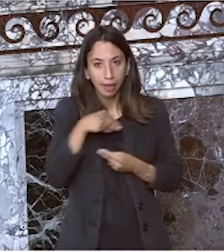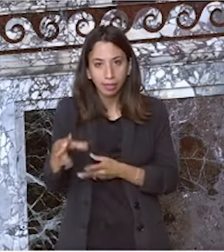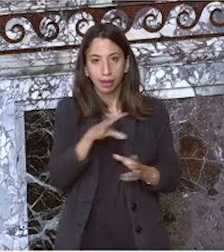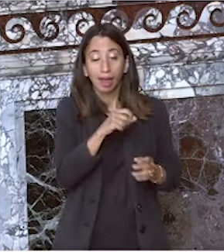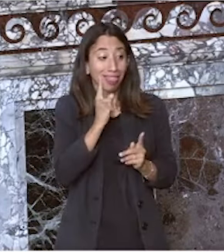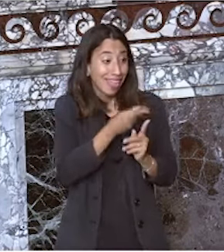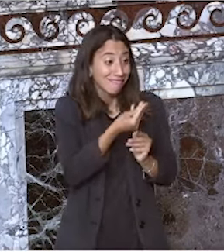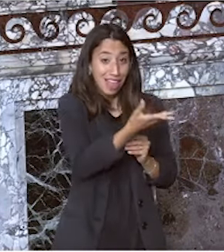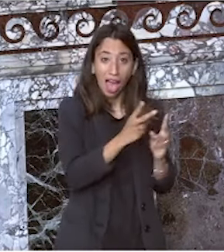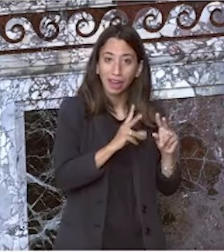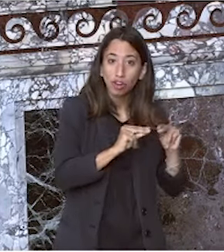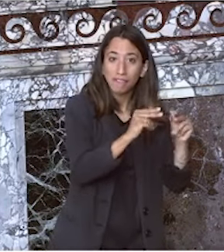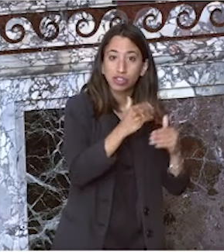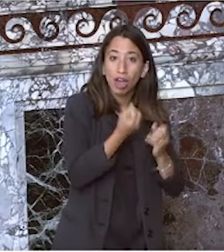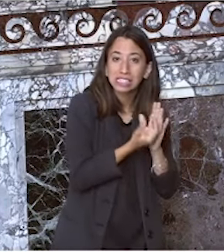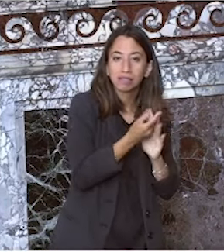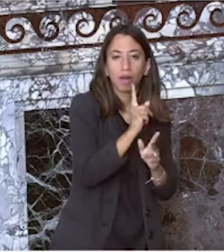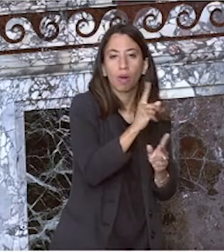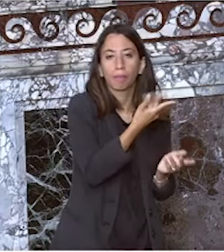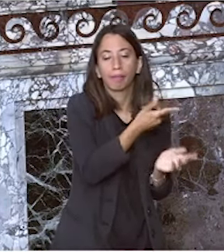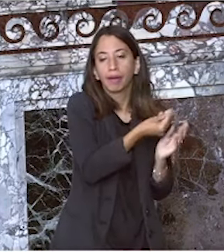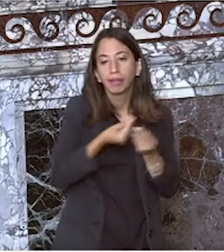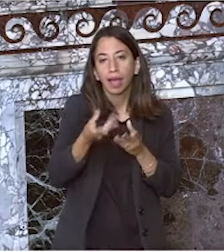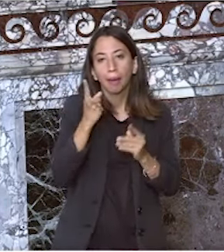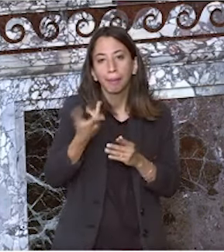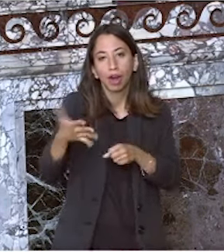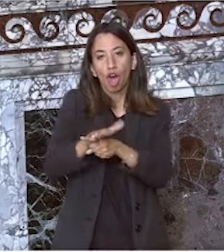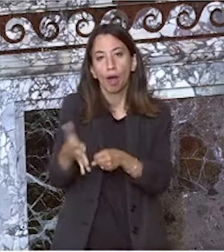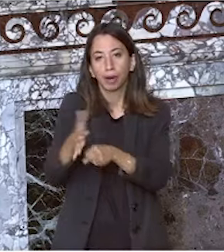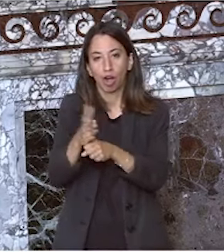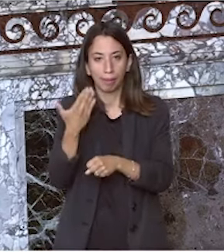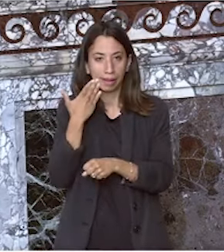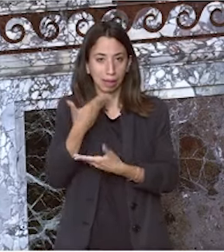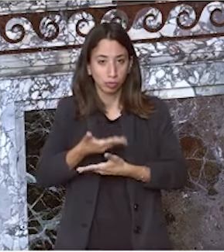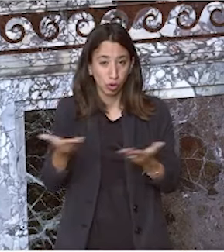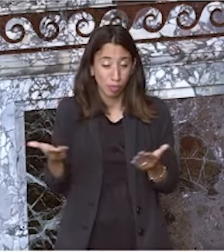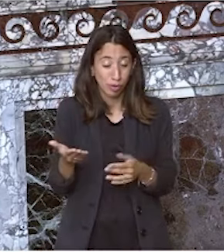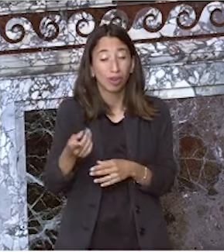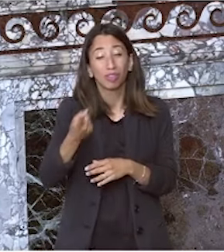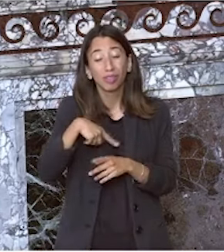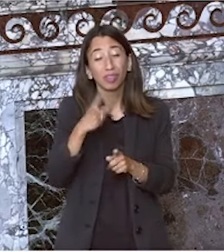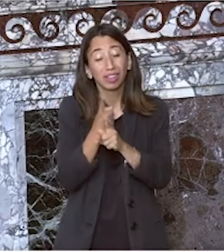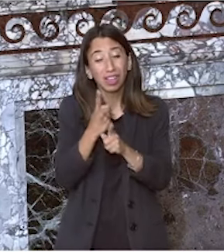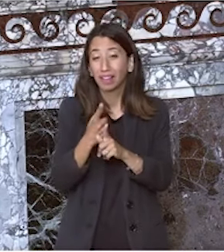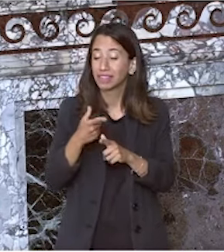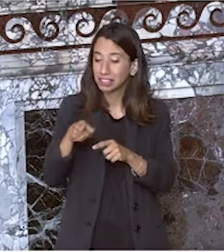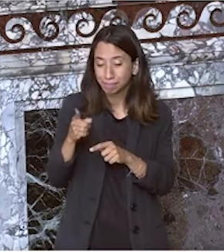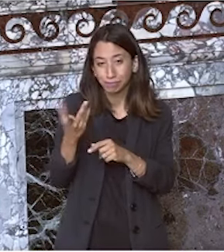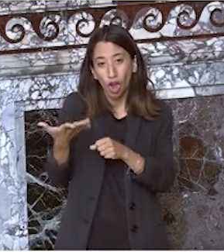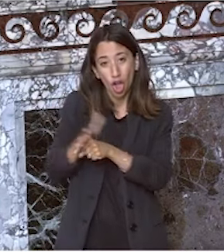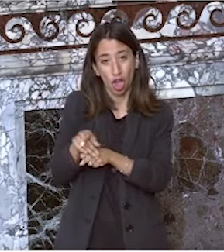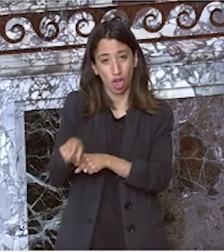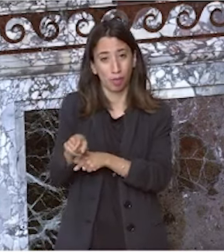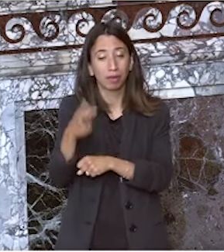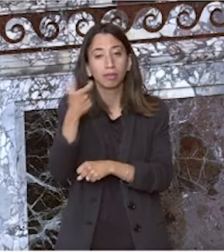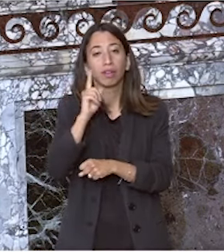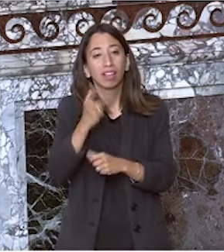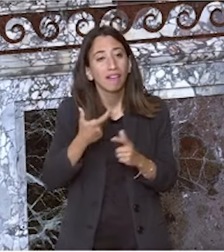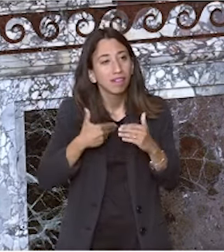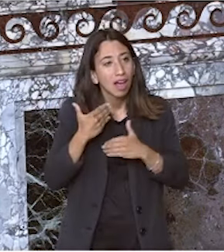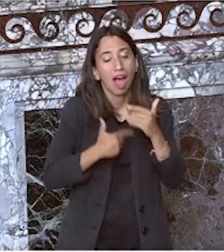sviluppo. Affrontare il tema del debito richiede un piano credibile volto a stimolare la crescita e la produttività e nel contempo